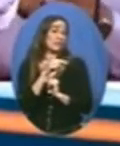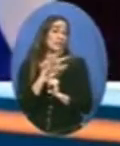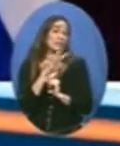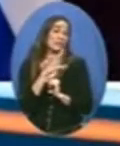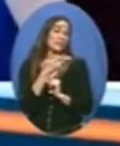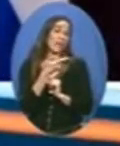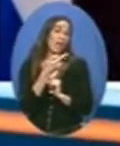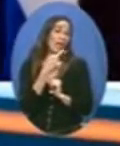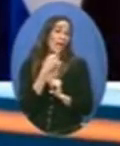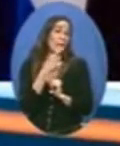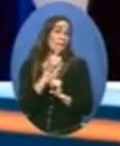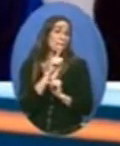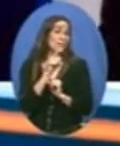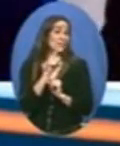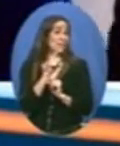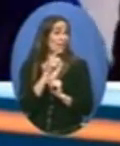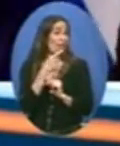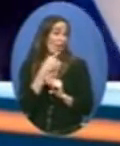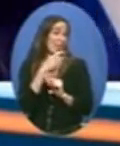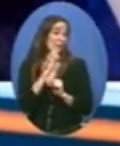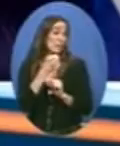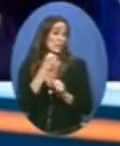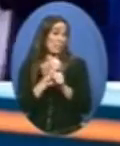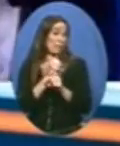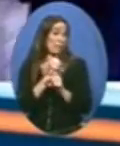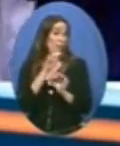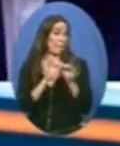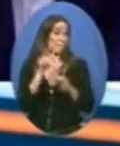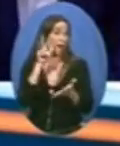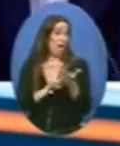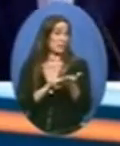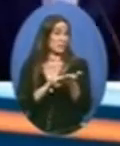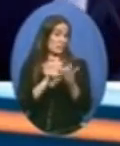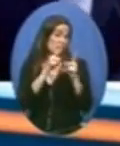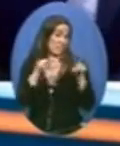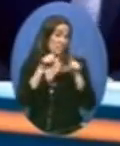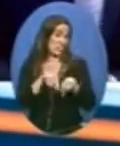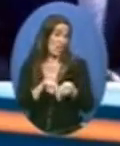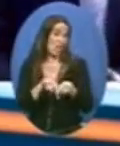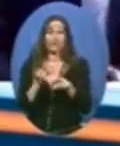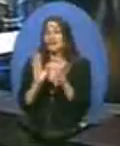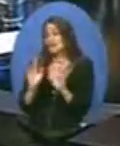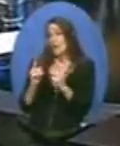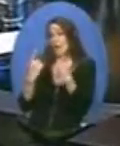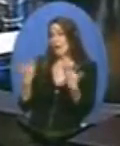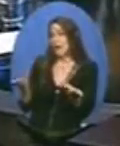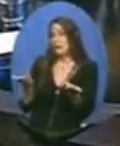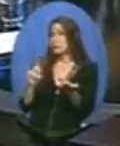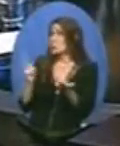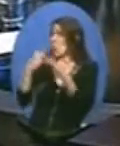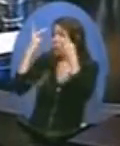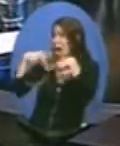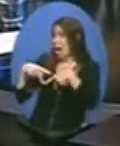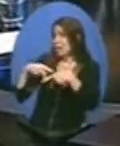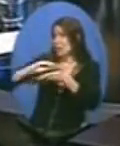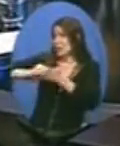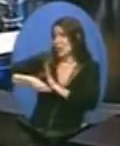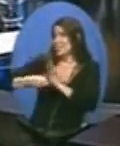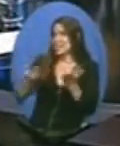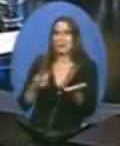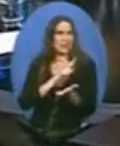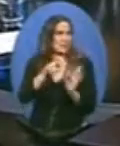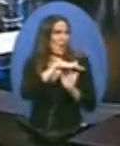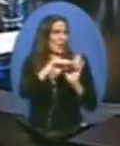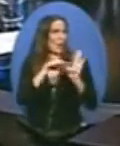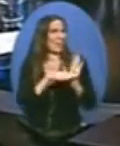מישהו הולך איתו לבגץ, יכול להיות שהיה נפסל. יכול להיות, אבל זה לא קרה. זה דבר נורא. זה לא קרה. הם חתמו כולם על ההסכם הזה. כולם חתמו, וזה מה שמחייב. משהו לא חוקי.